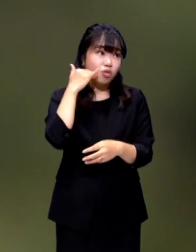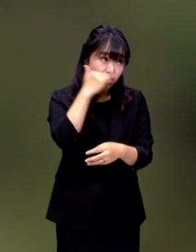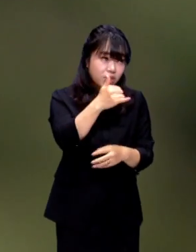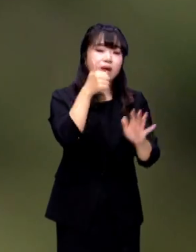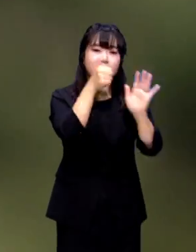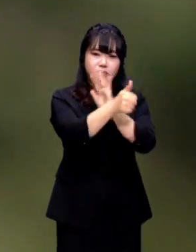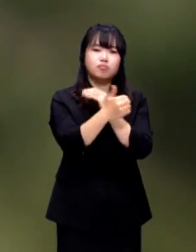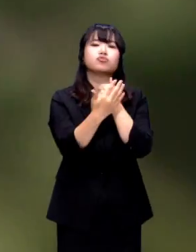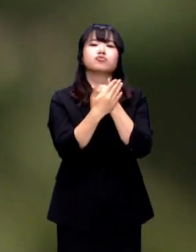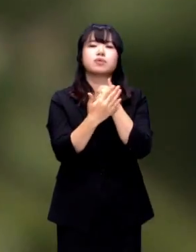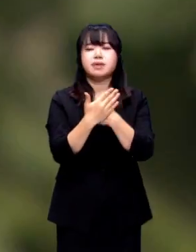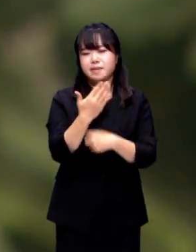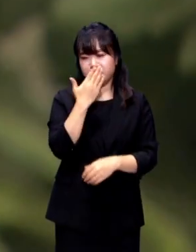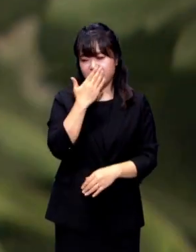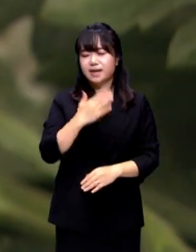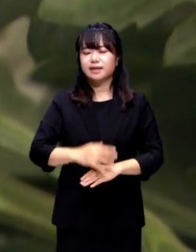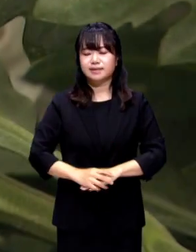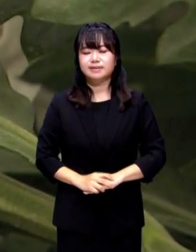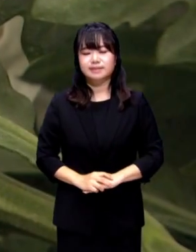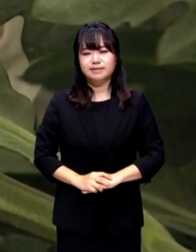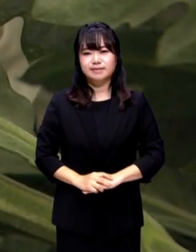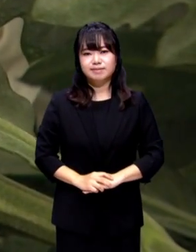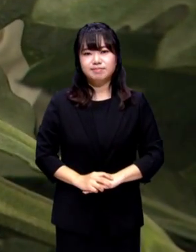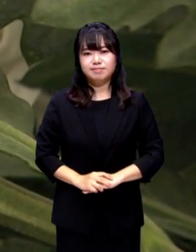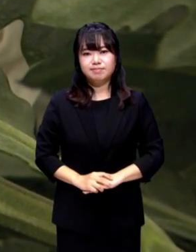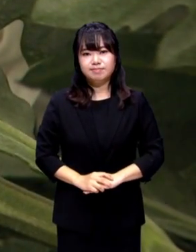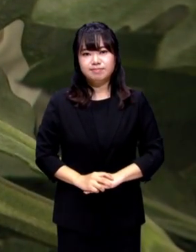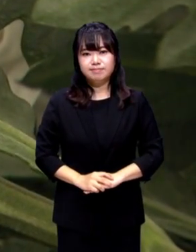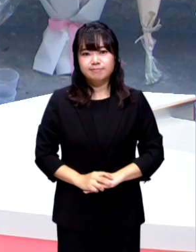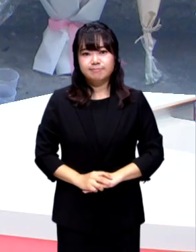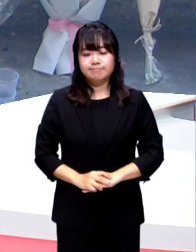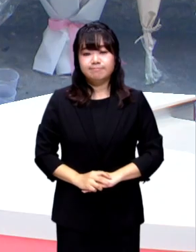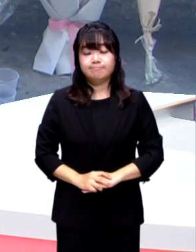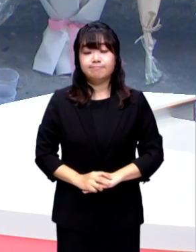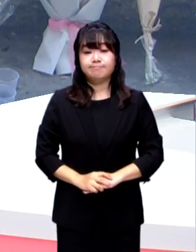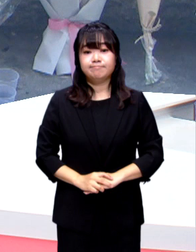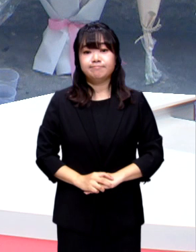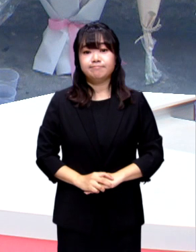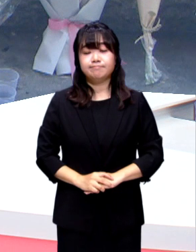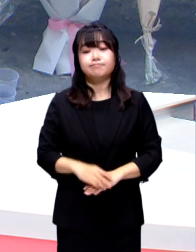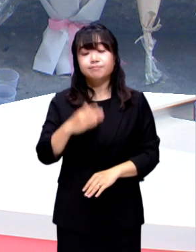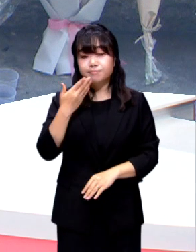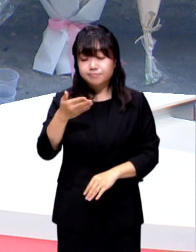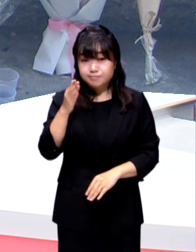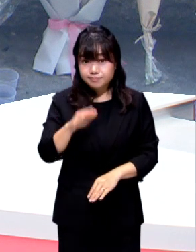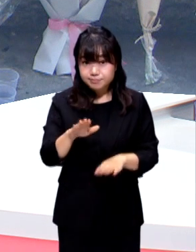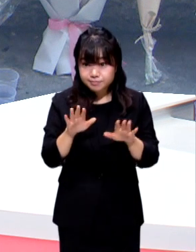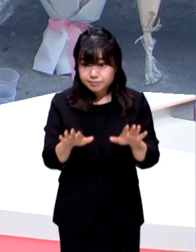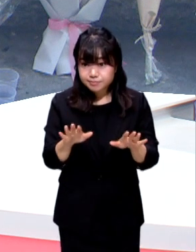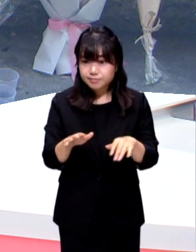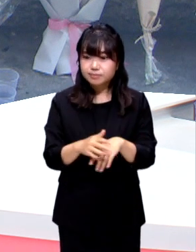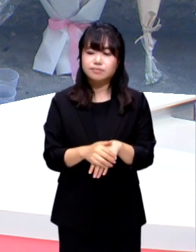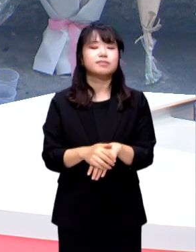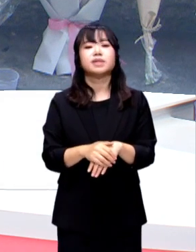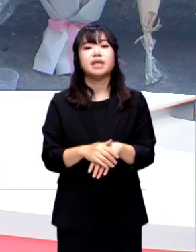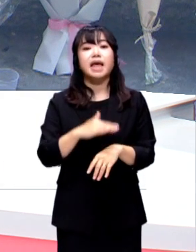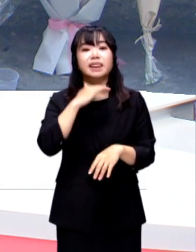있습니다. BTV 뉴스 서주원입니다. 네, 그런데 이번 사고는